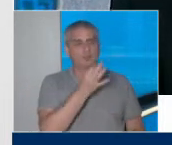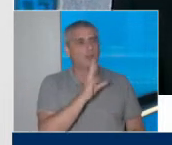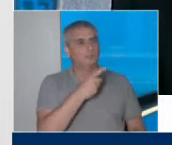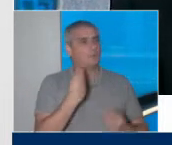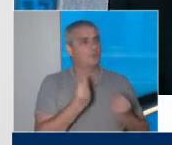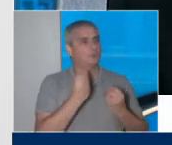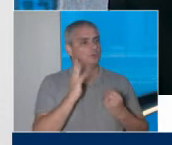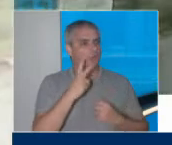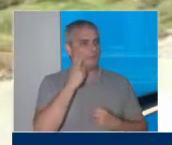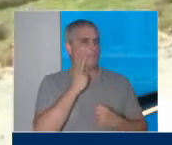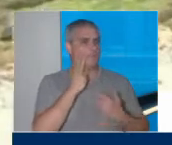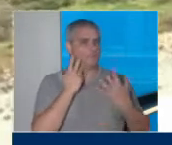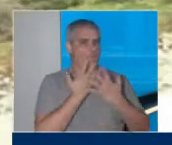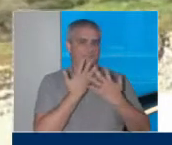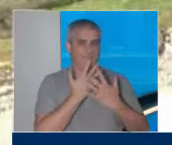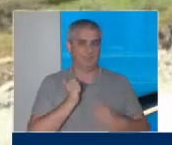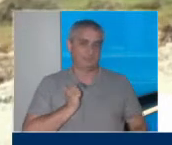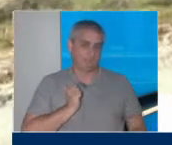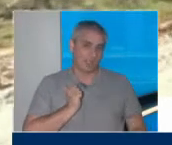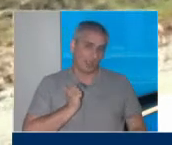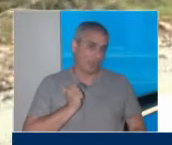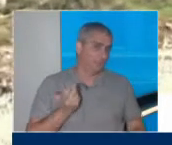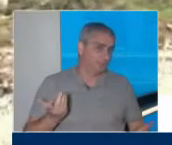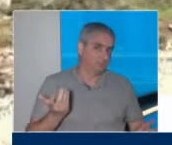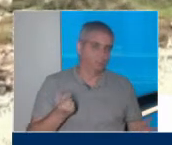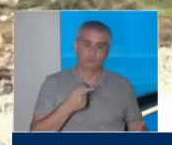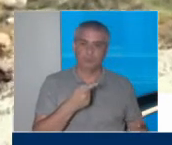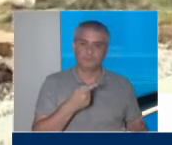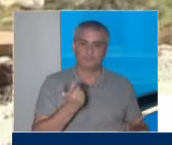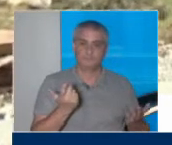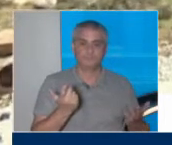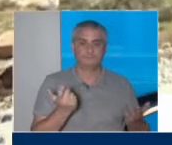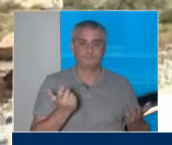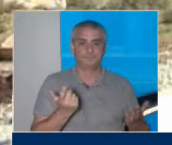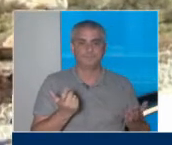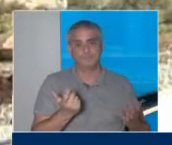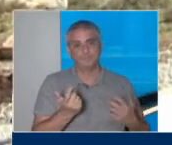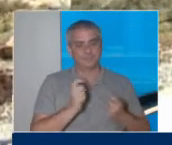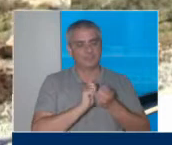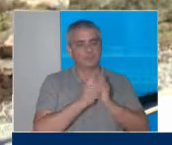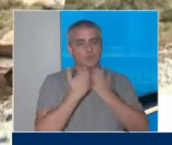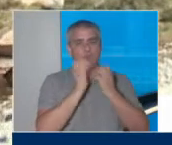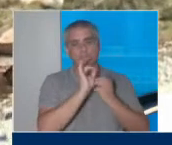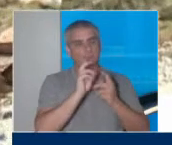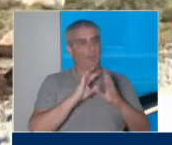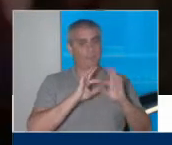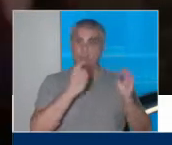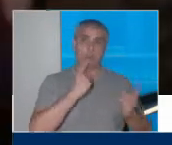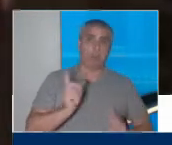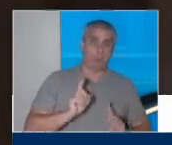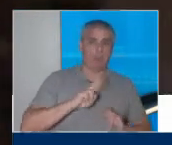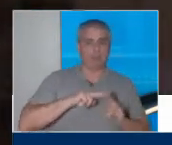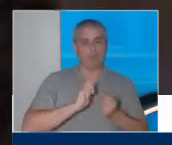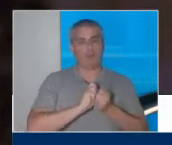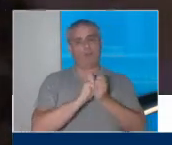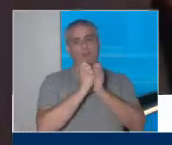משהו שגם מביך את, צהל, שבעצם ככה, איך נאמר בעדינות, שינו גרסה